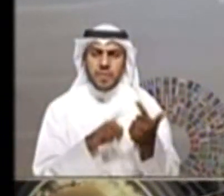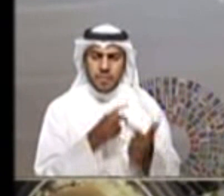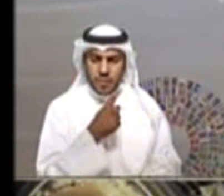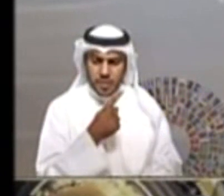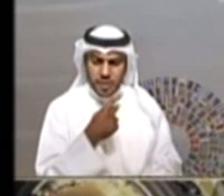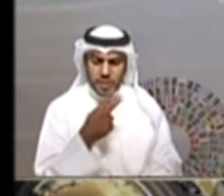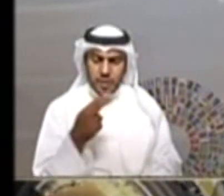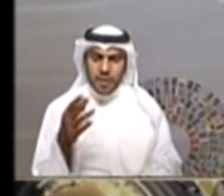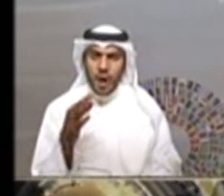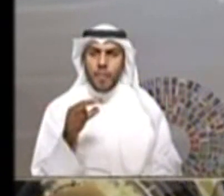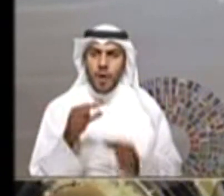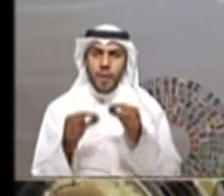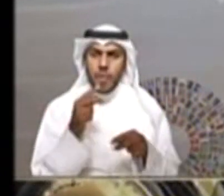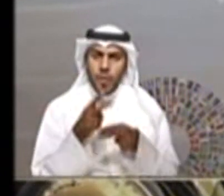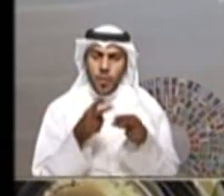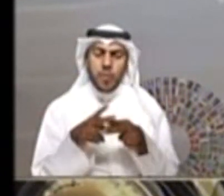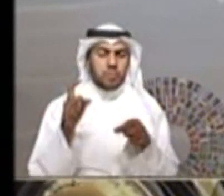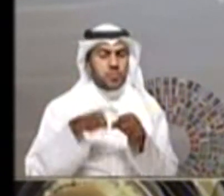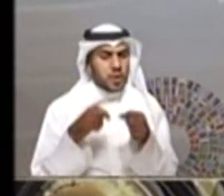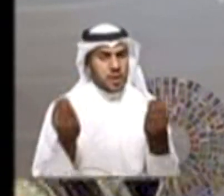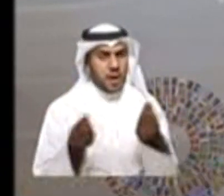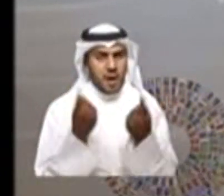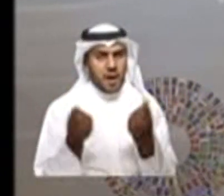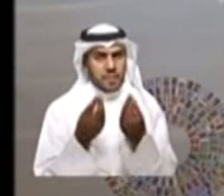ايضا البنوك الكويتيه تشارك ايضا في هذه